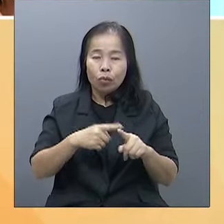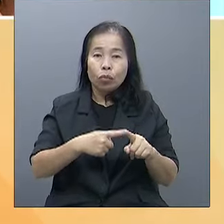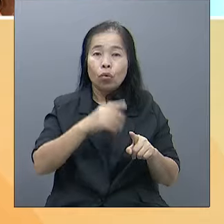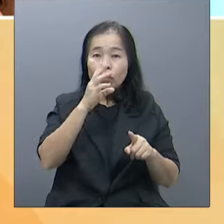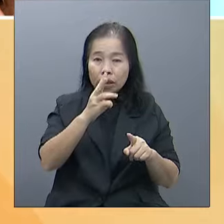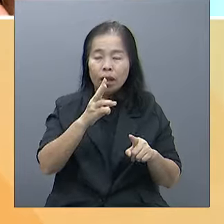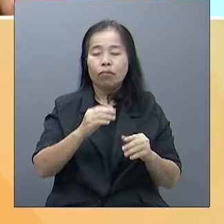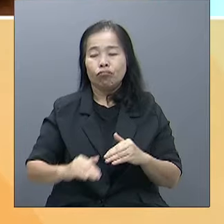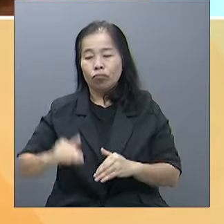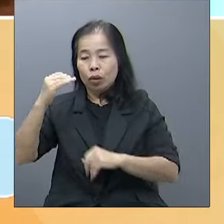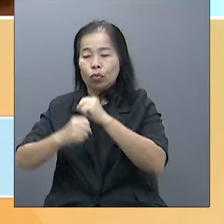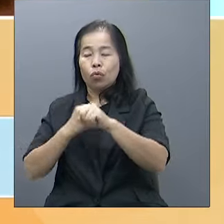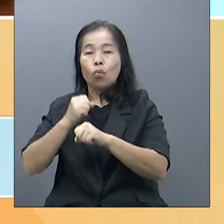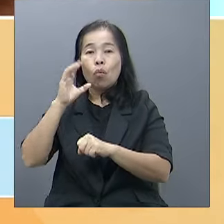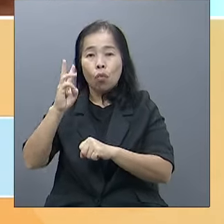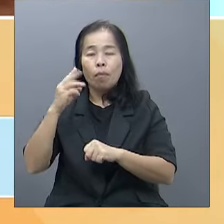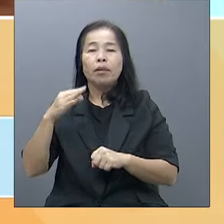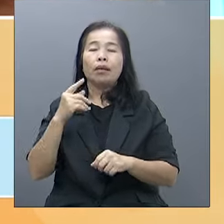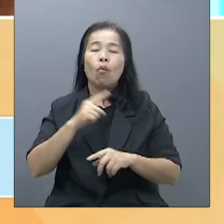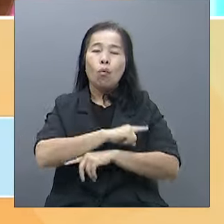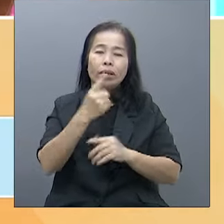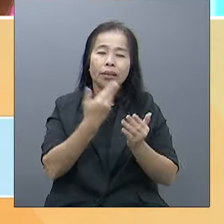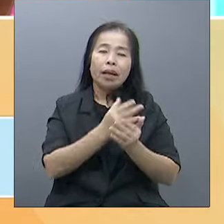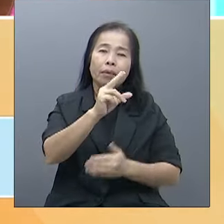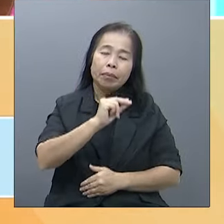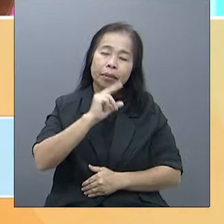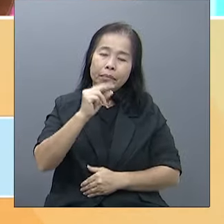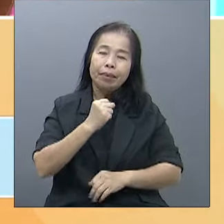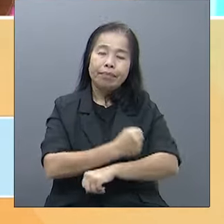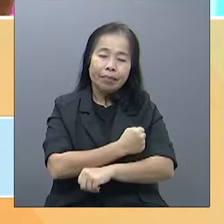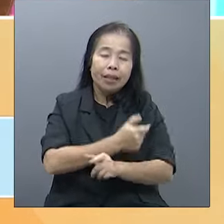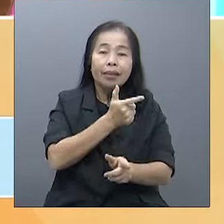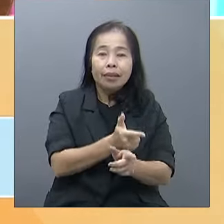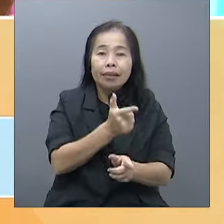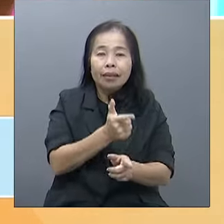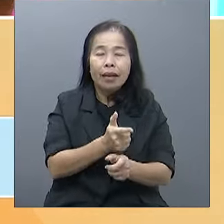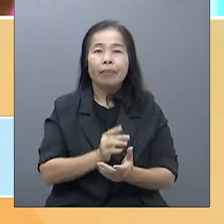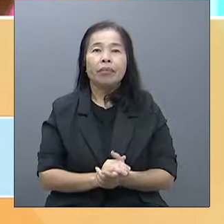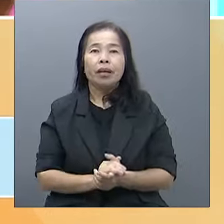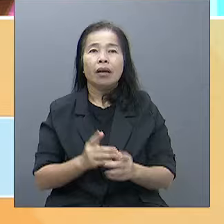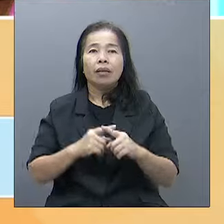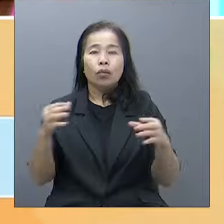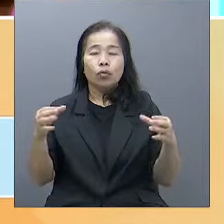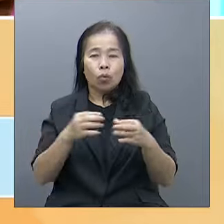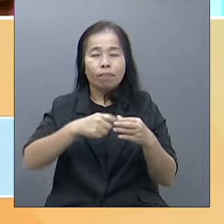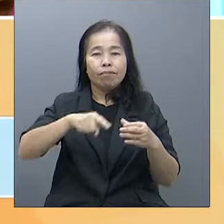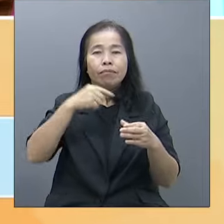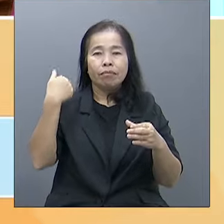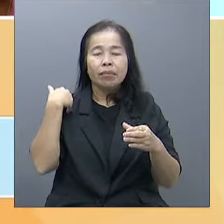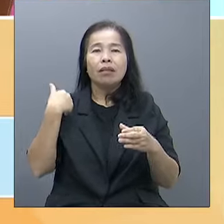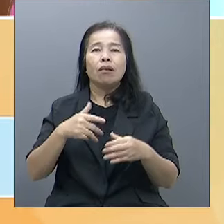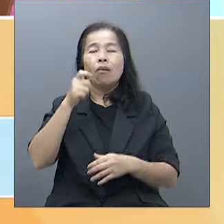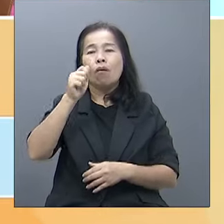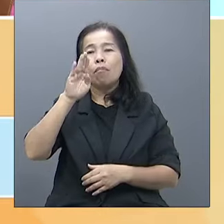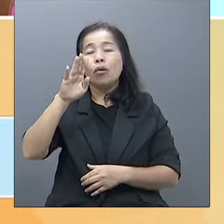บาทพอได้มาช่วยแต่ว่าอยากให้เห็นภาพนี้ค่ะว่าพอเรานึกถึงกรุงเทพนึกถึงเมืองใหญ่อบต.ขนาดใหญ่เนี่ยเ